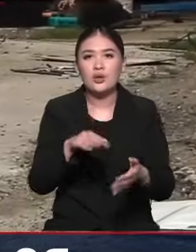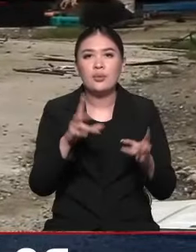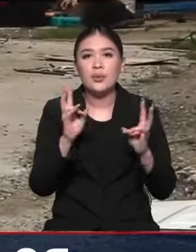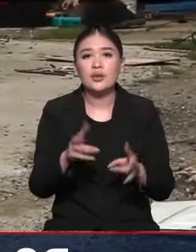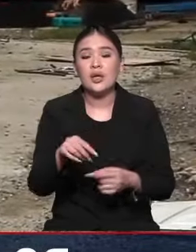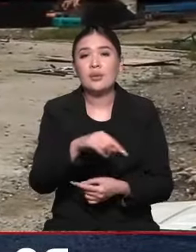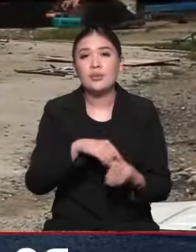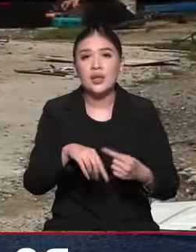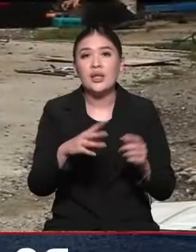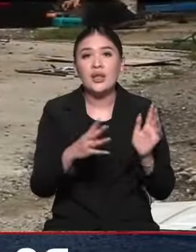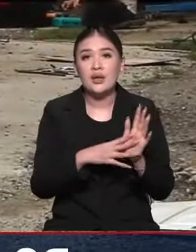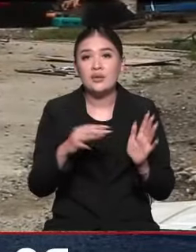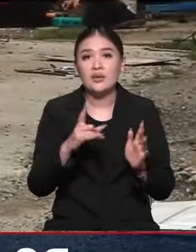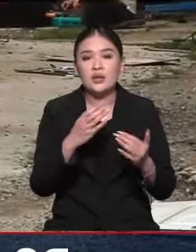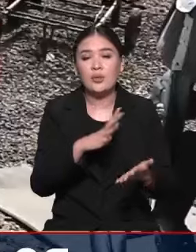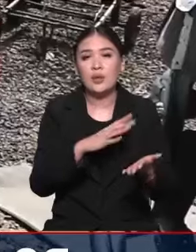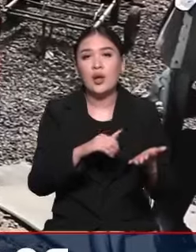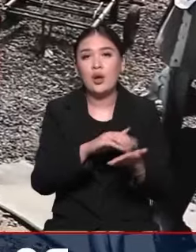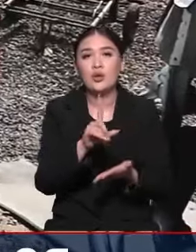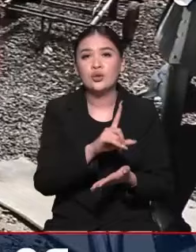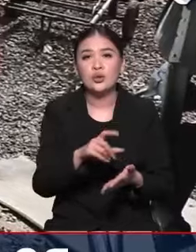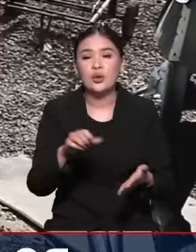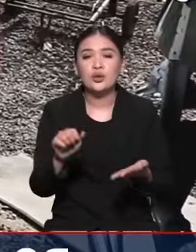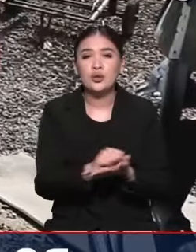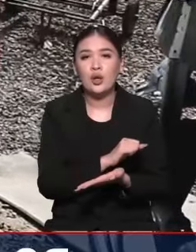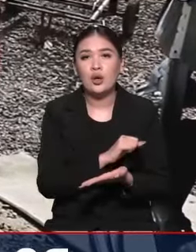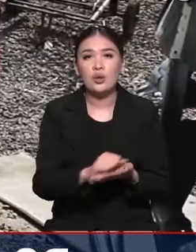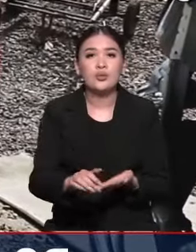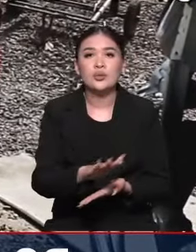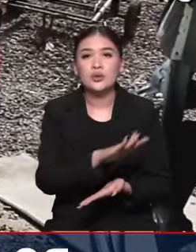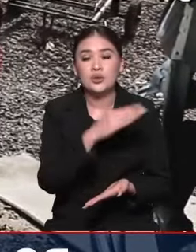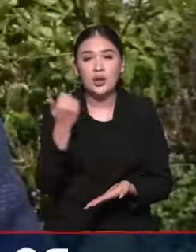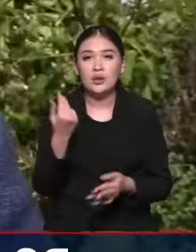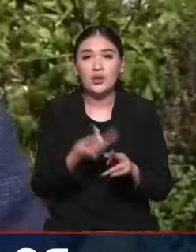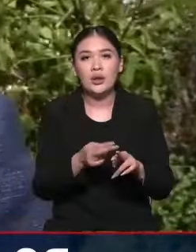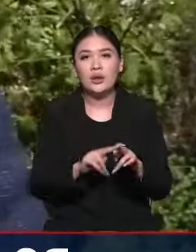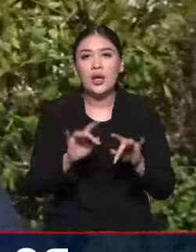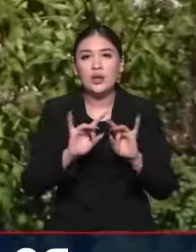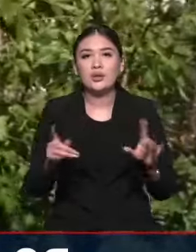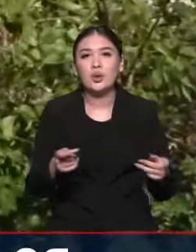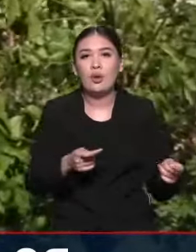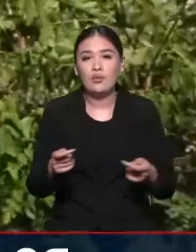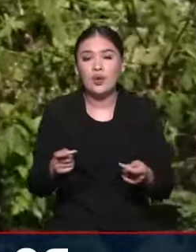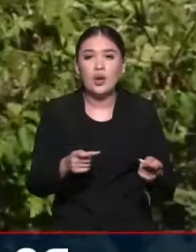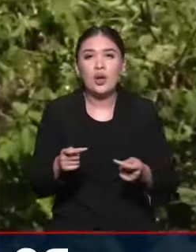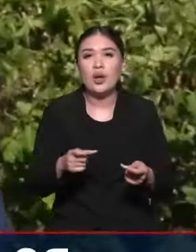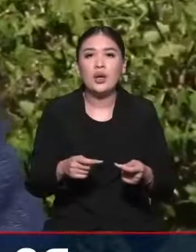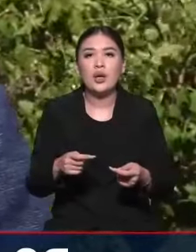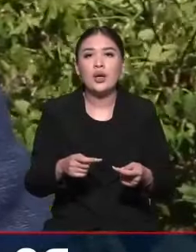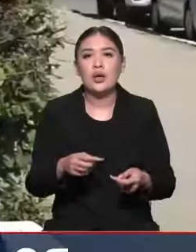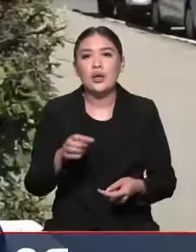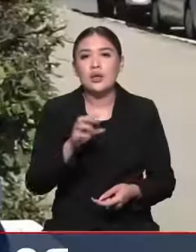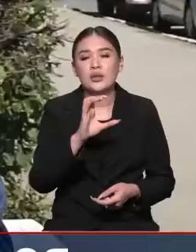бизнесменов. 9 из них были отклонены из-за отсутствия правоустанавливающих документов, рассказывает руководитель управления предпринимательства